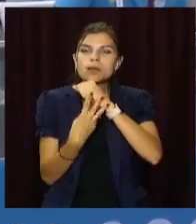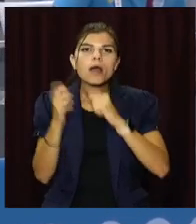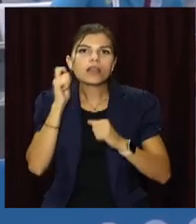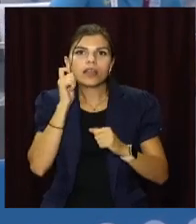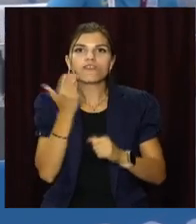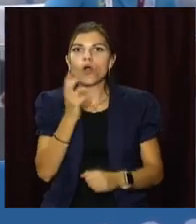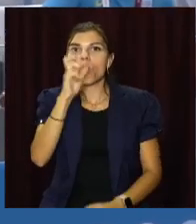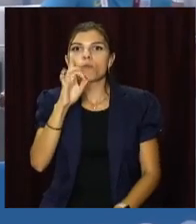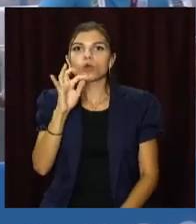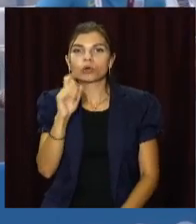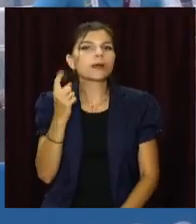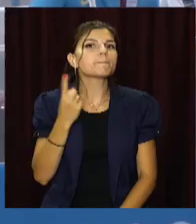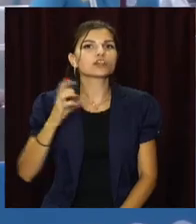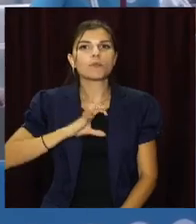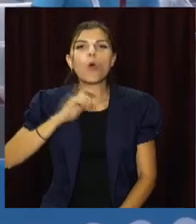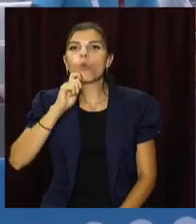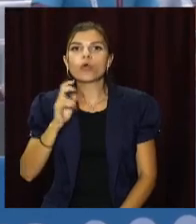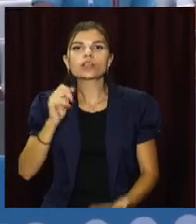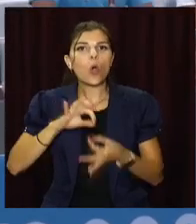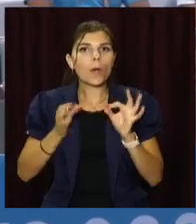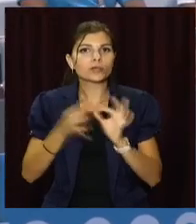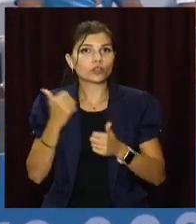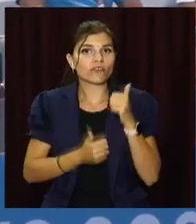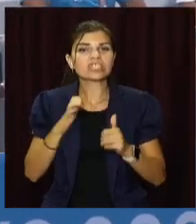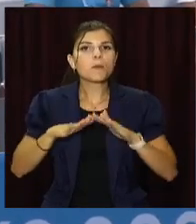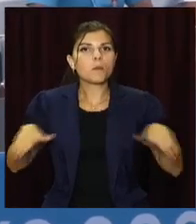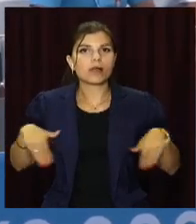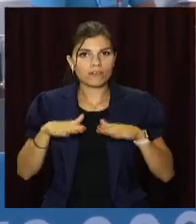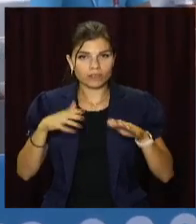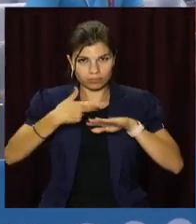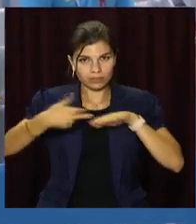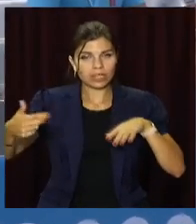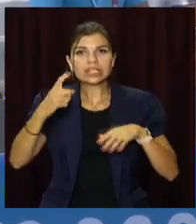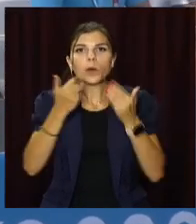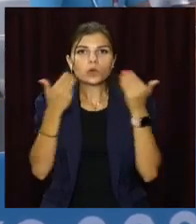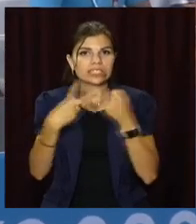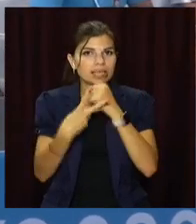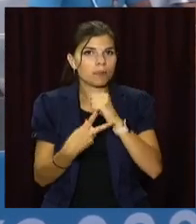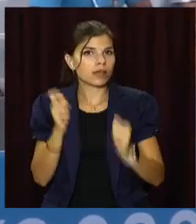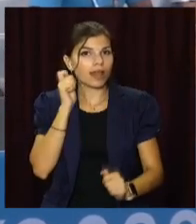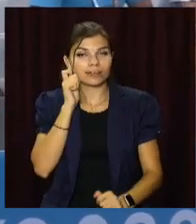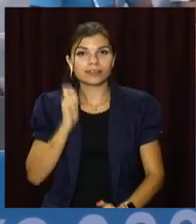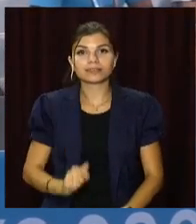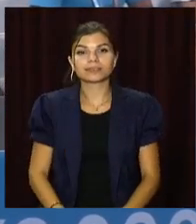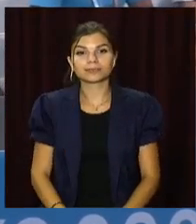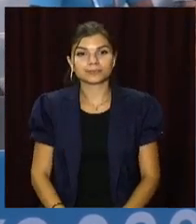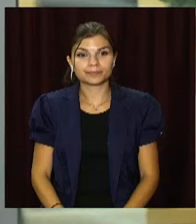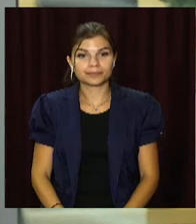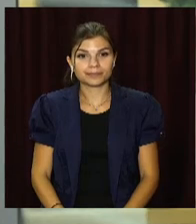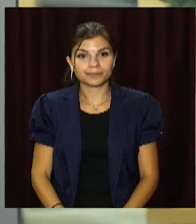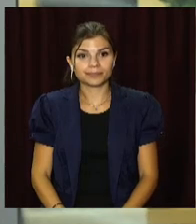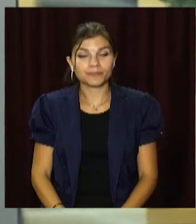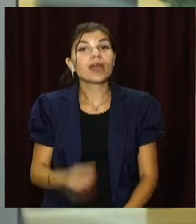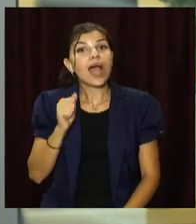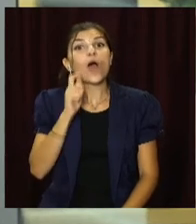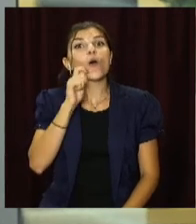неї 18 років, причому його бронза – перша медаль України на олімпійських змаганнях з плавання за останні 17 років.